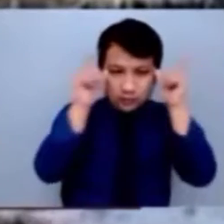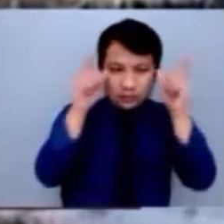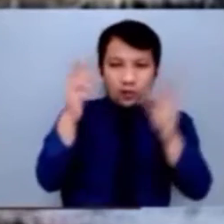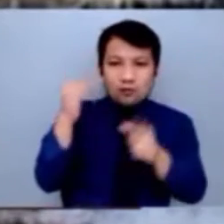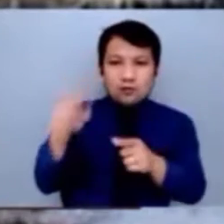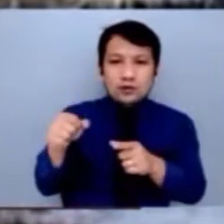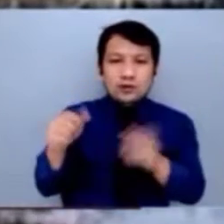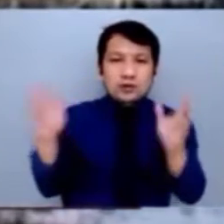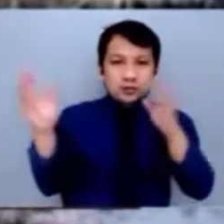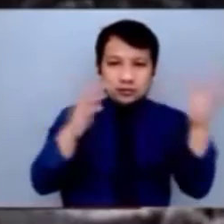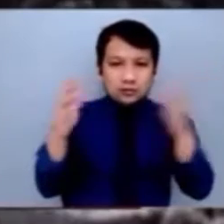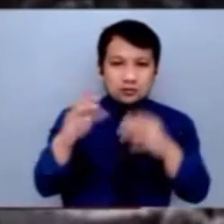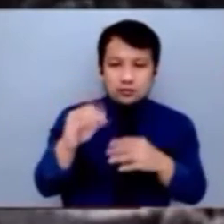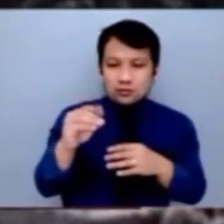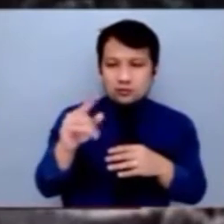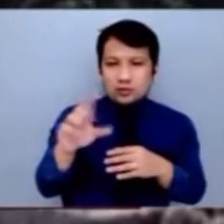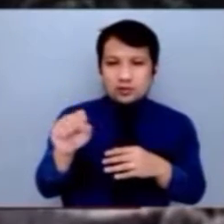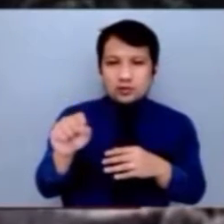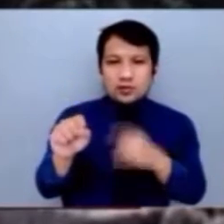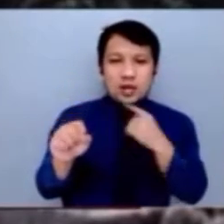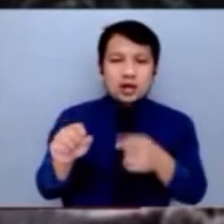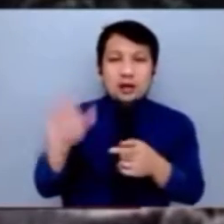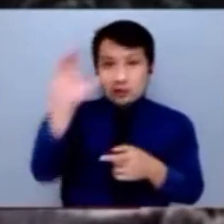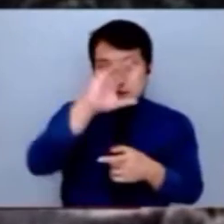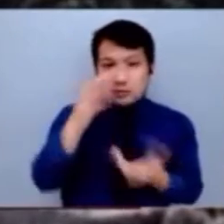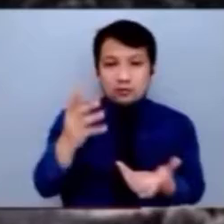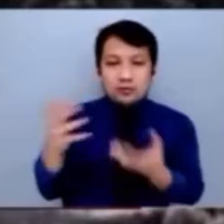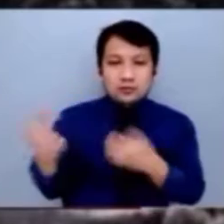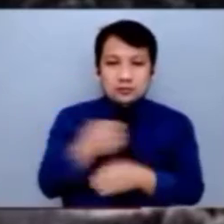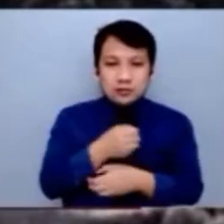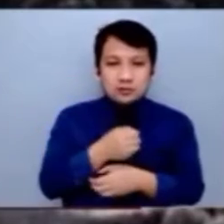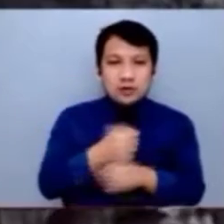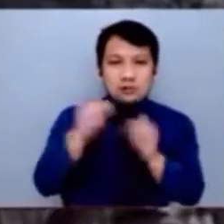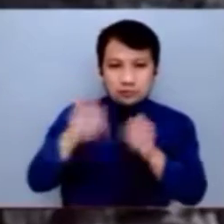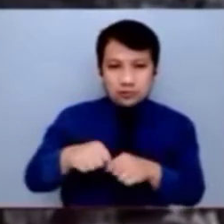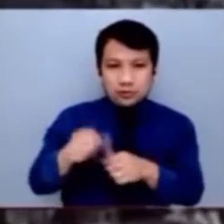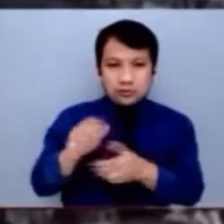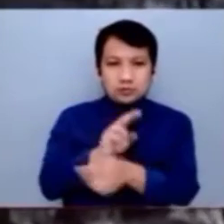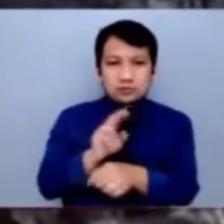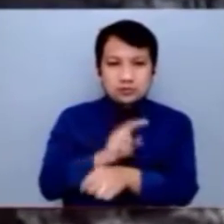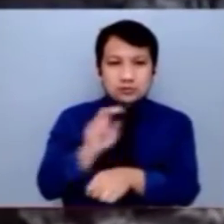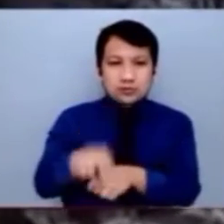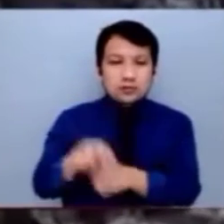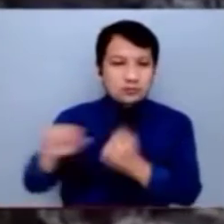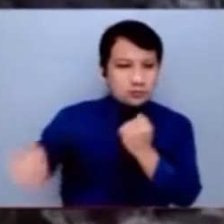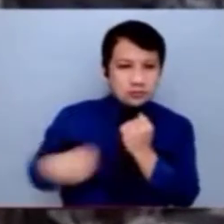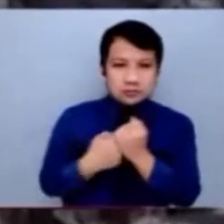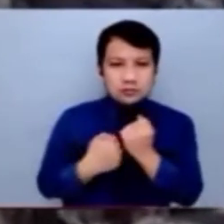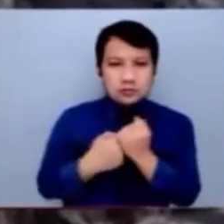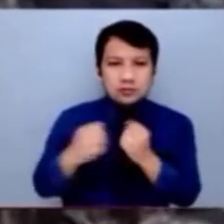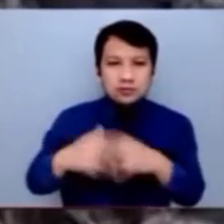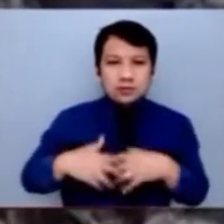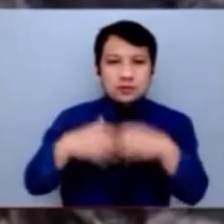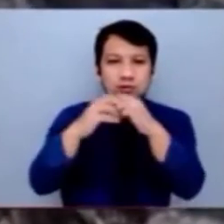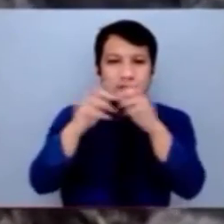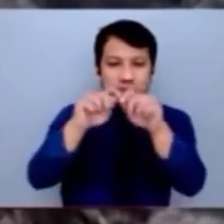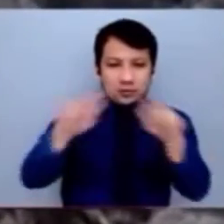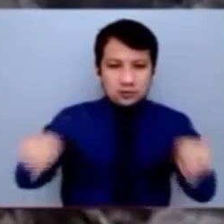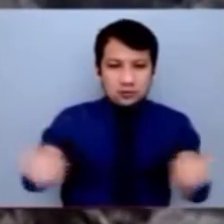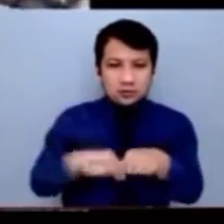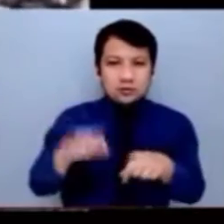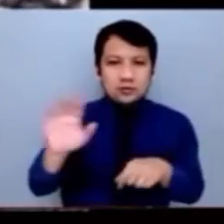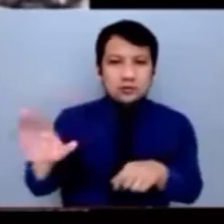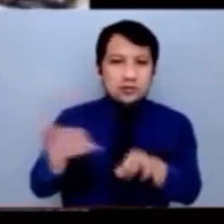manalasa ang bagyong Odette. Ang pakay niya, makakuha ng pwedeng mapakinabangan pang suporta sa itinayong tent na sisilungan ng kanyang